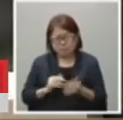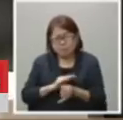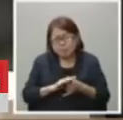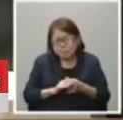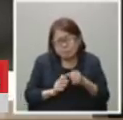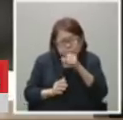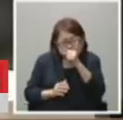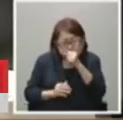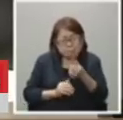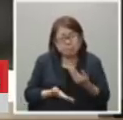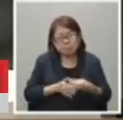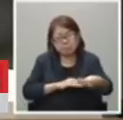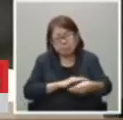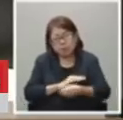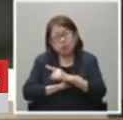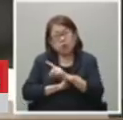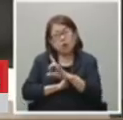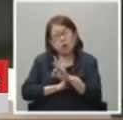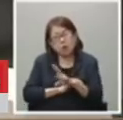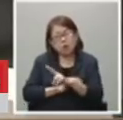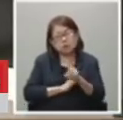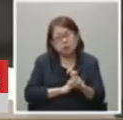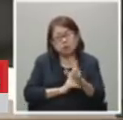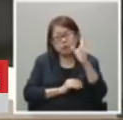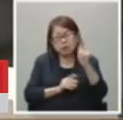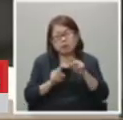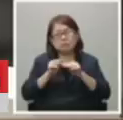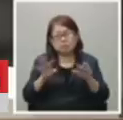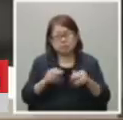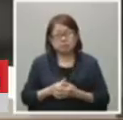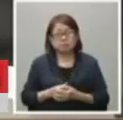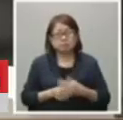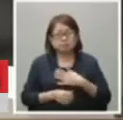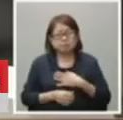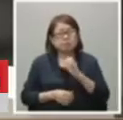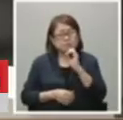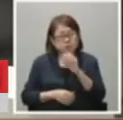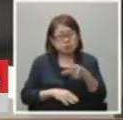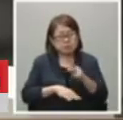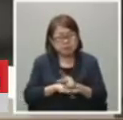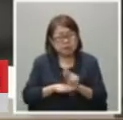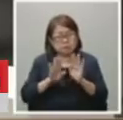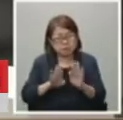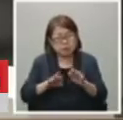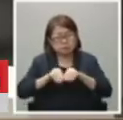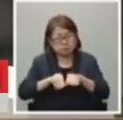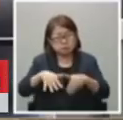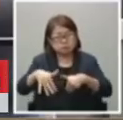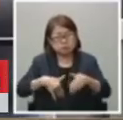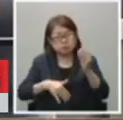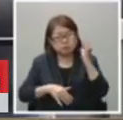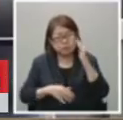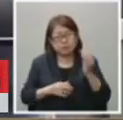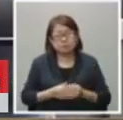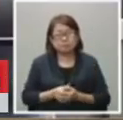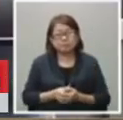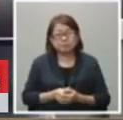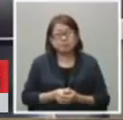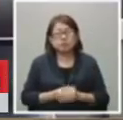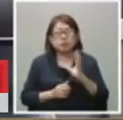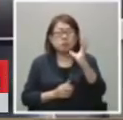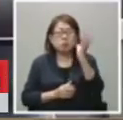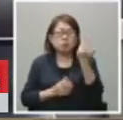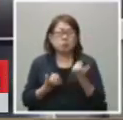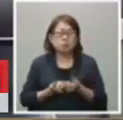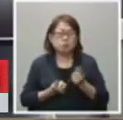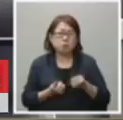เงินวันละ100-200 บาทอย่างที่เป็นข่าวนั่นแหละครับเพราะฉะนั้นผมจึงบอกท่านประธานผ่านไปยังพี่น้องประชาชนครับว่าโลกมันเปลี่ยนไป